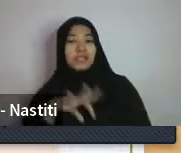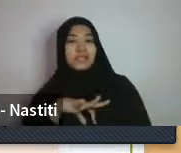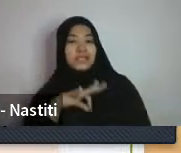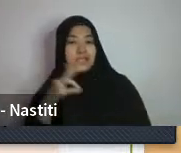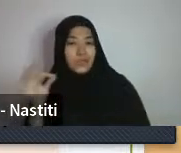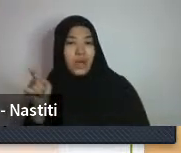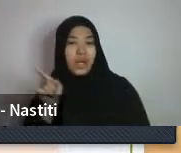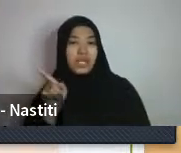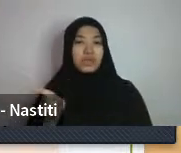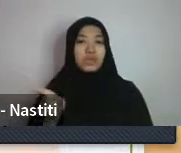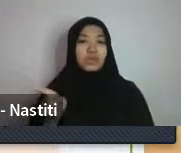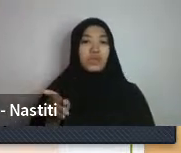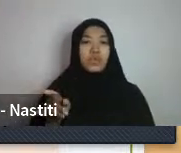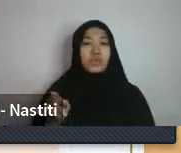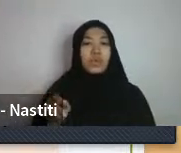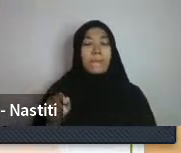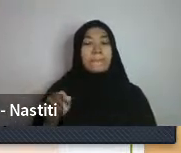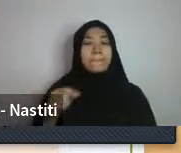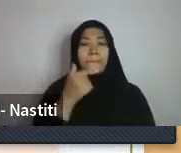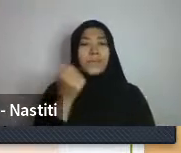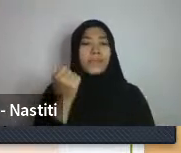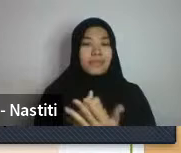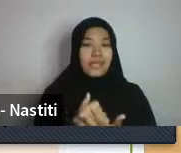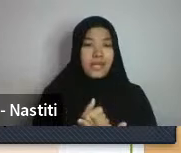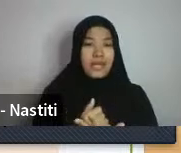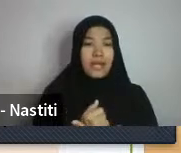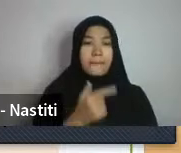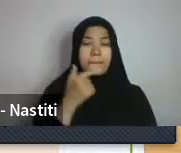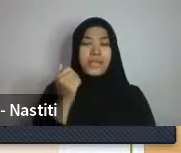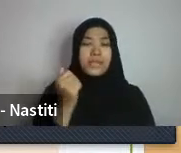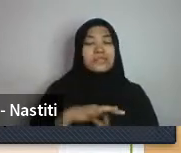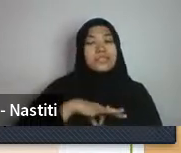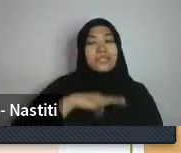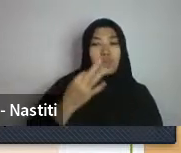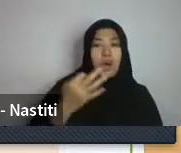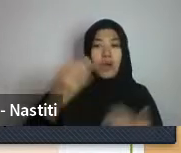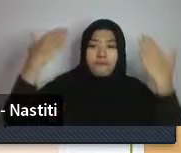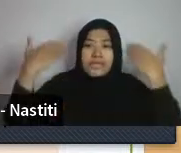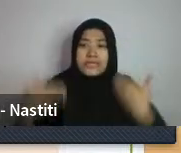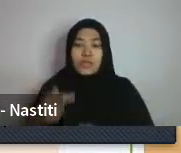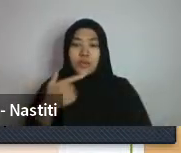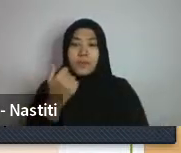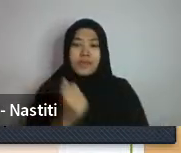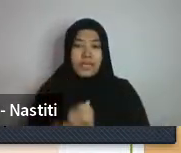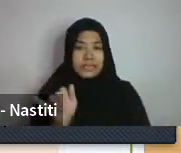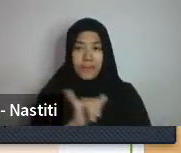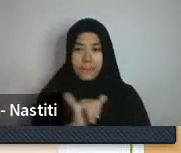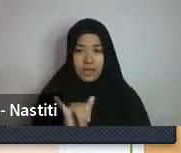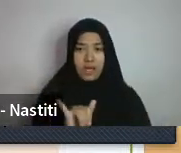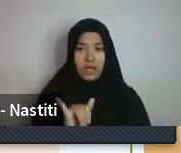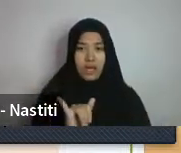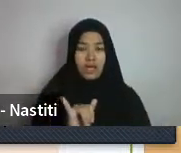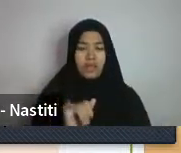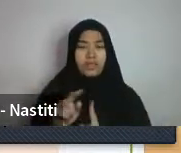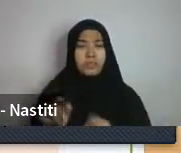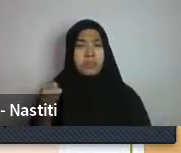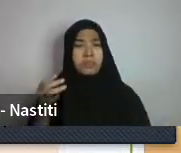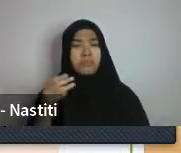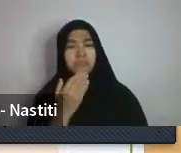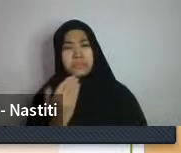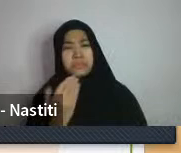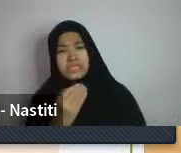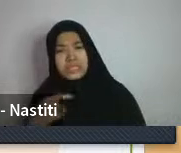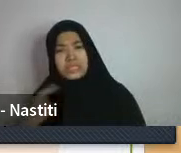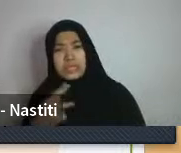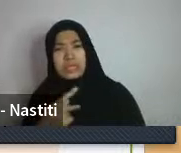Nah ini yang kadang-kadang kita itu lebih fokus ke fisik ya. Jadi ketika kita sakit kepala, maka akan